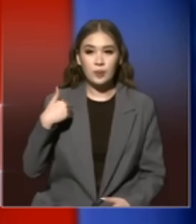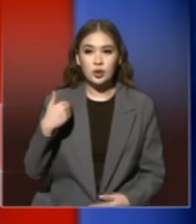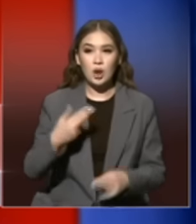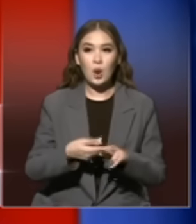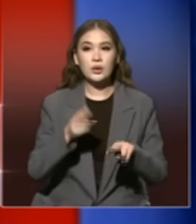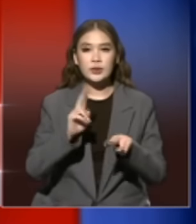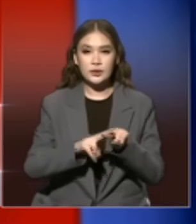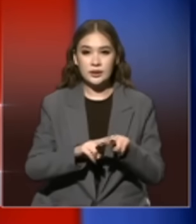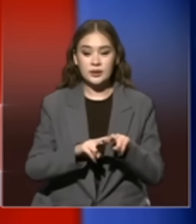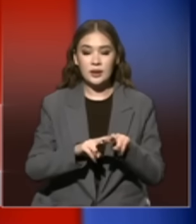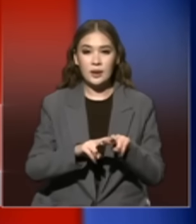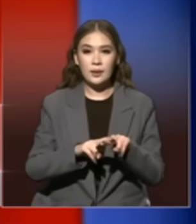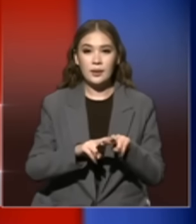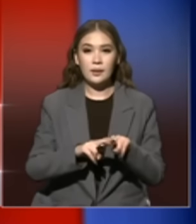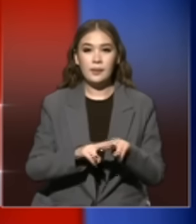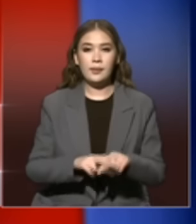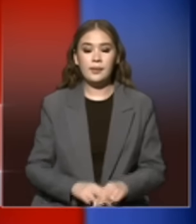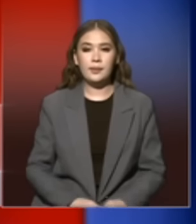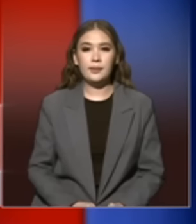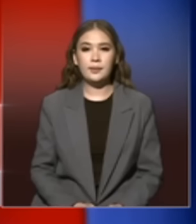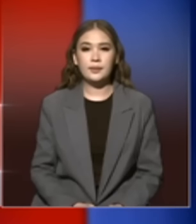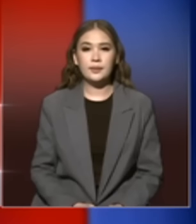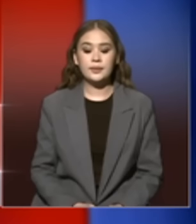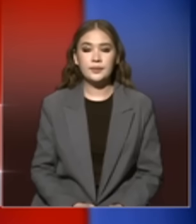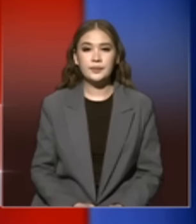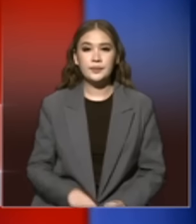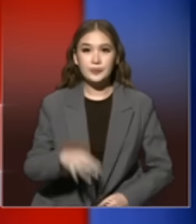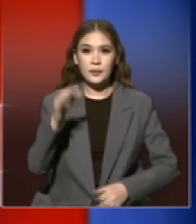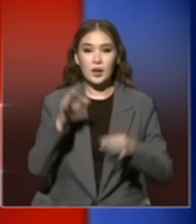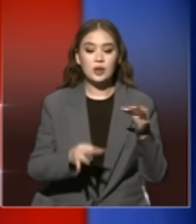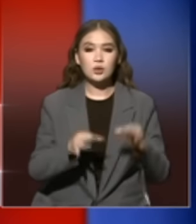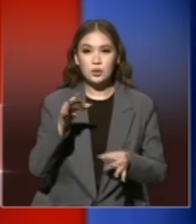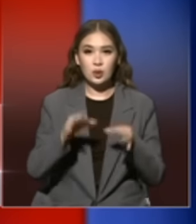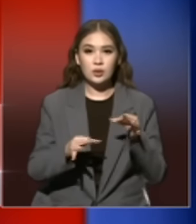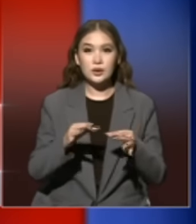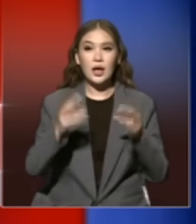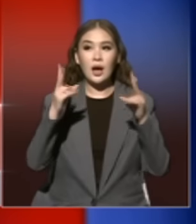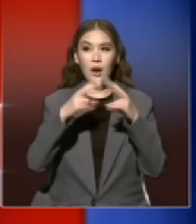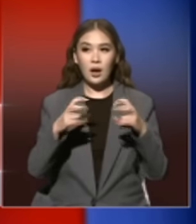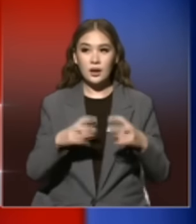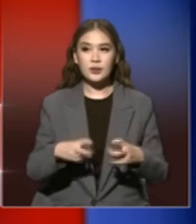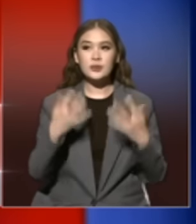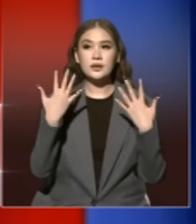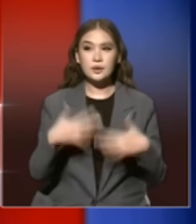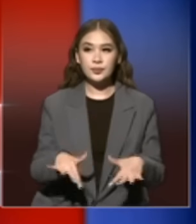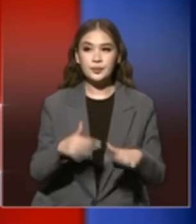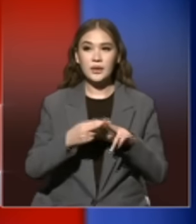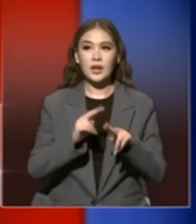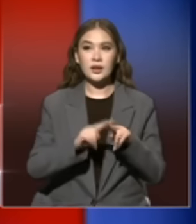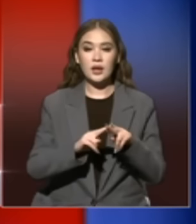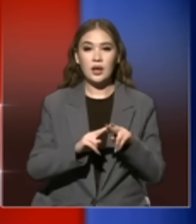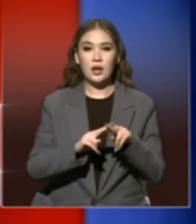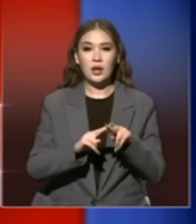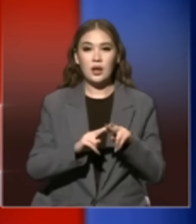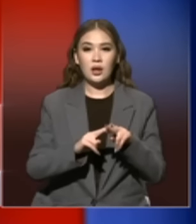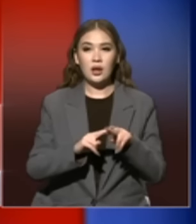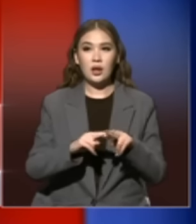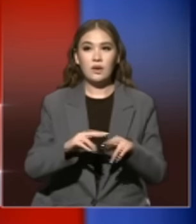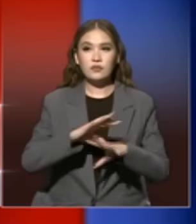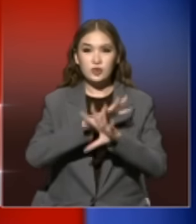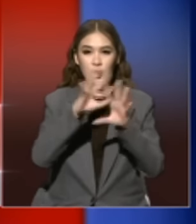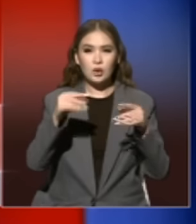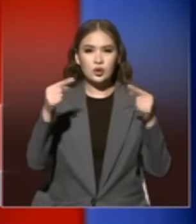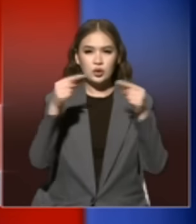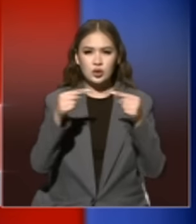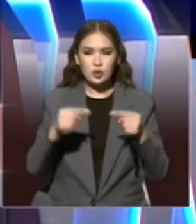осы жаңағы сот қаралып, сот алқабилер барлығы